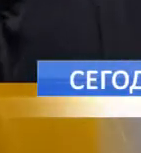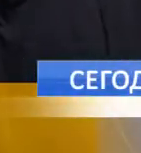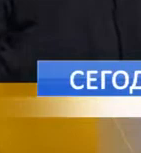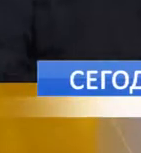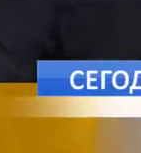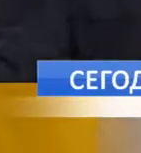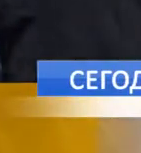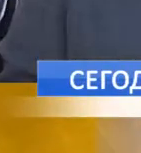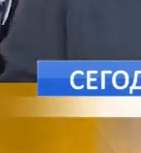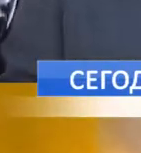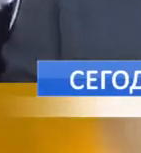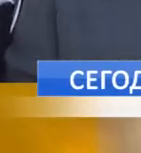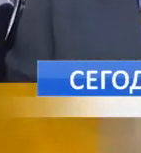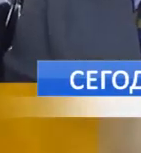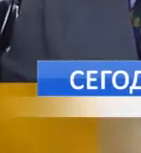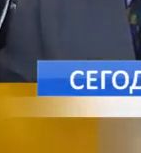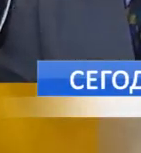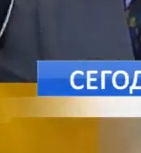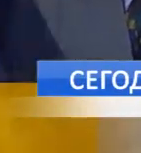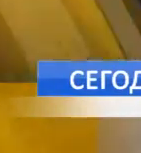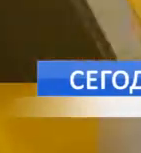Депутаты парламента начали работу в регионах.